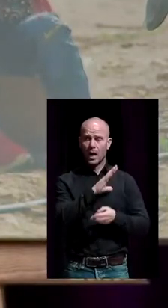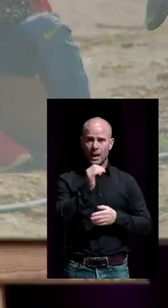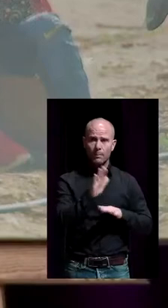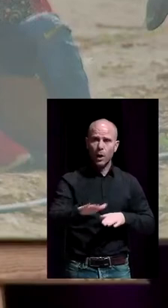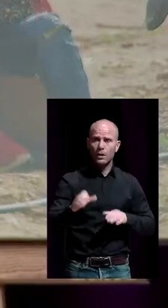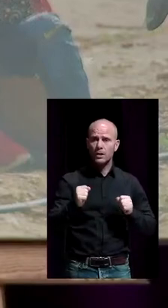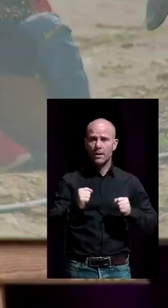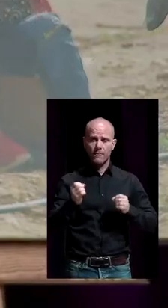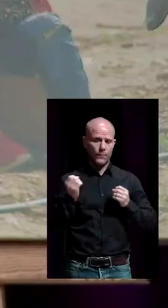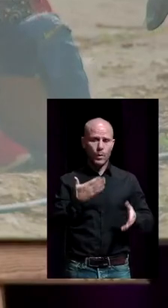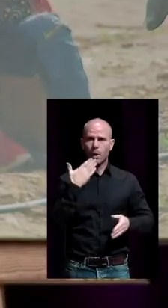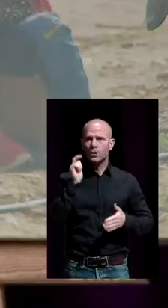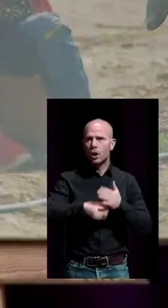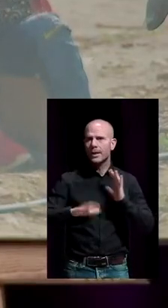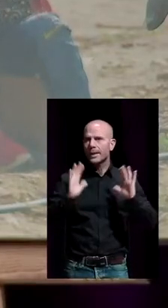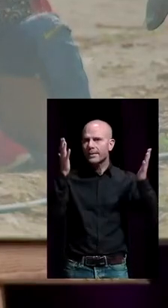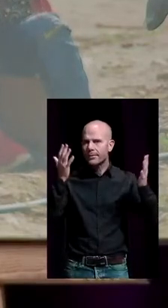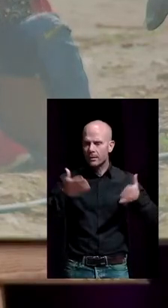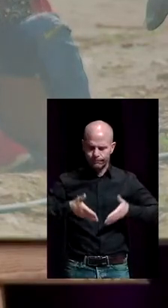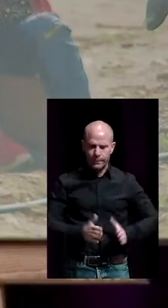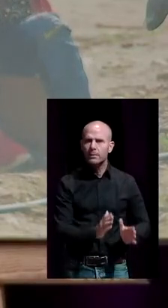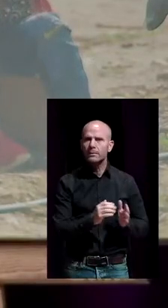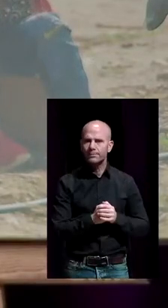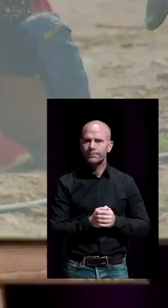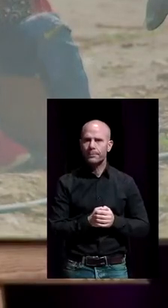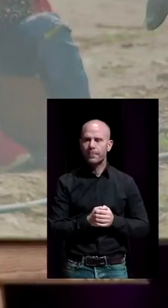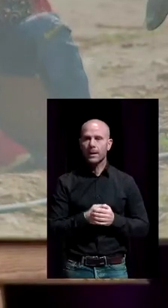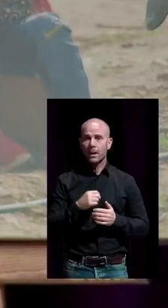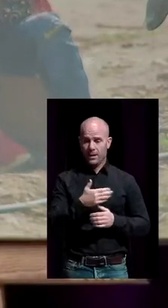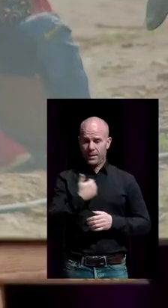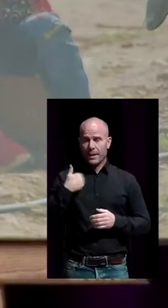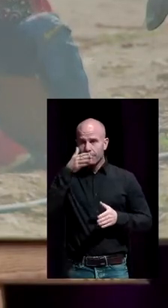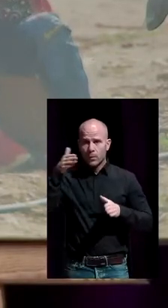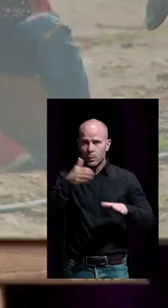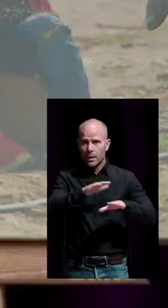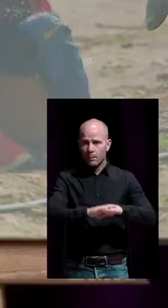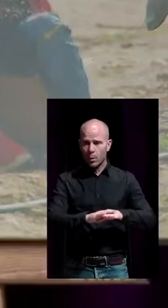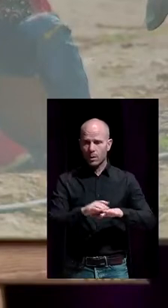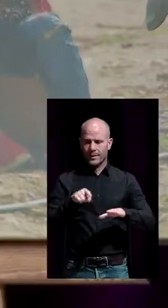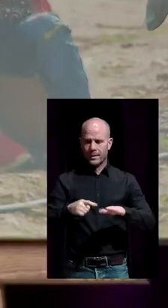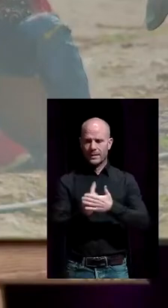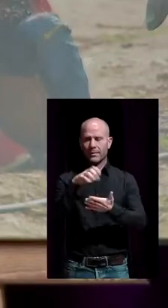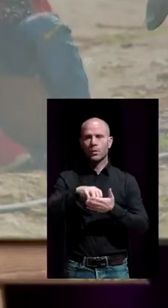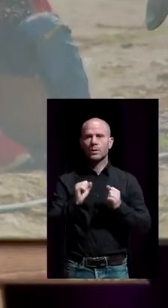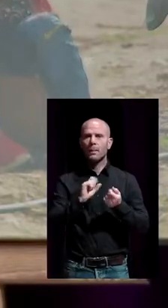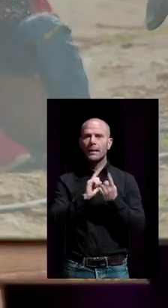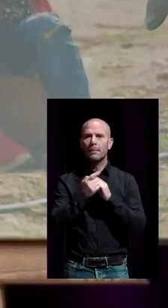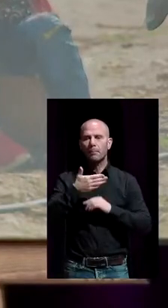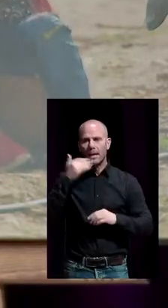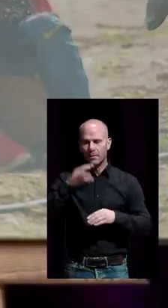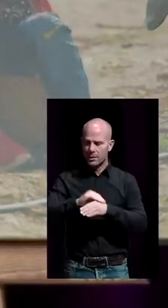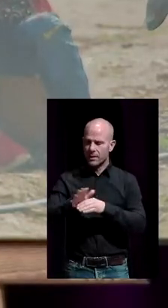livet. Och därför är det viktigt att säga att när vi då fokuserar på att göra situationen bättre för svenska